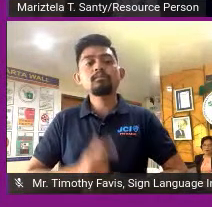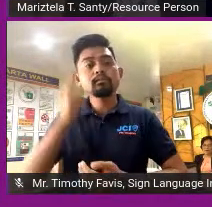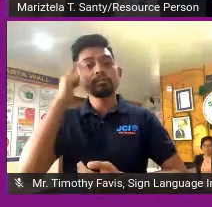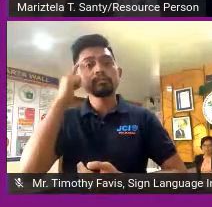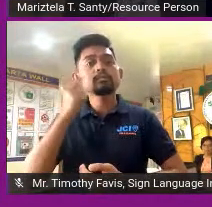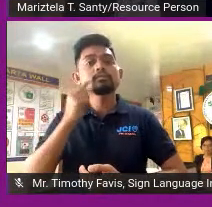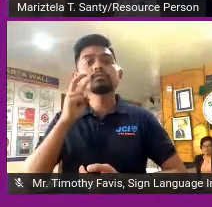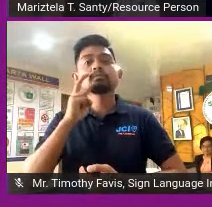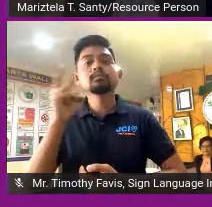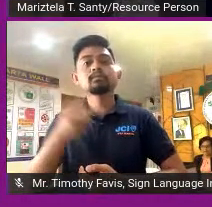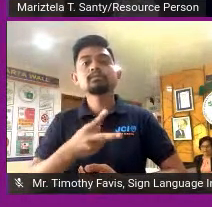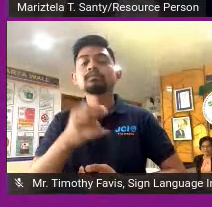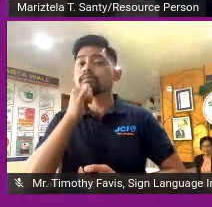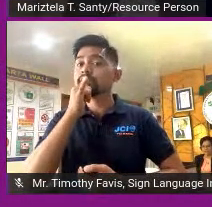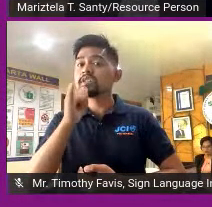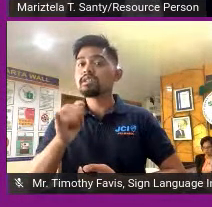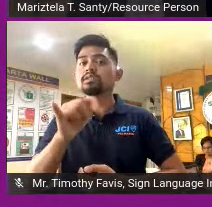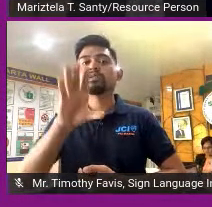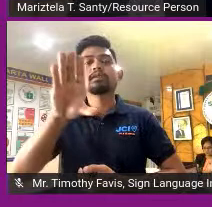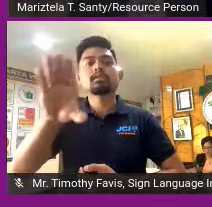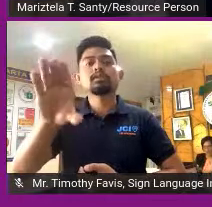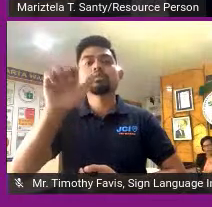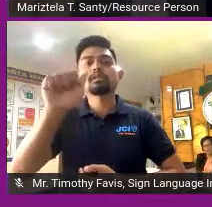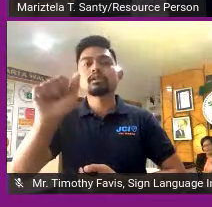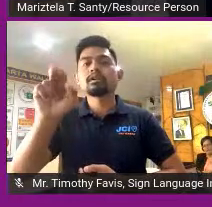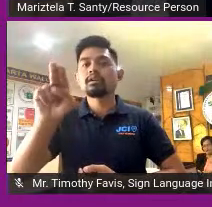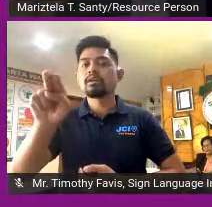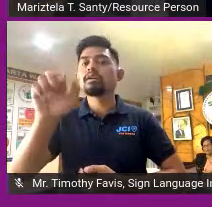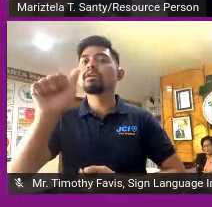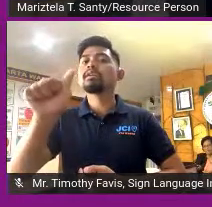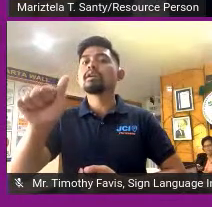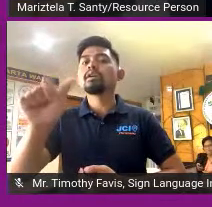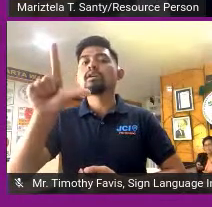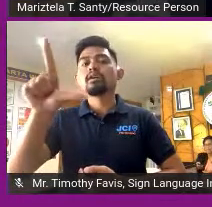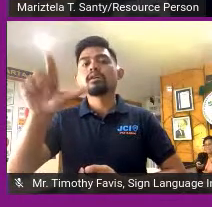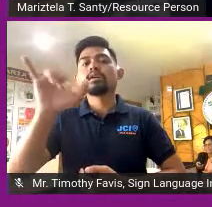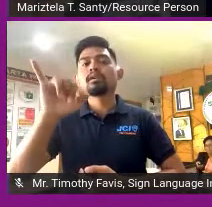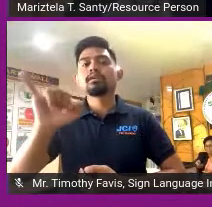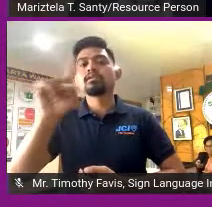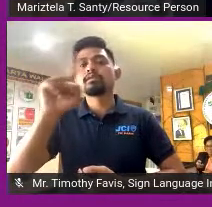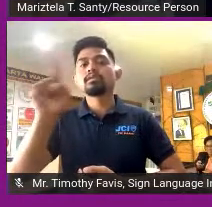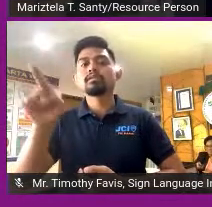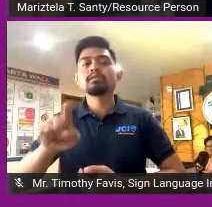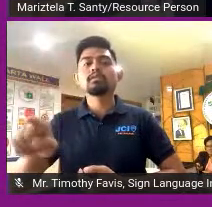gender bias is canalization. Ano ba ito?